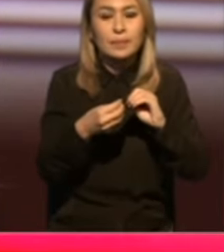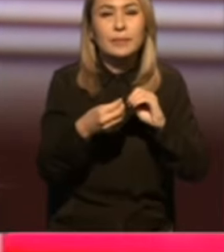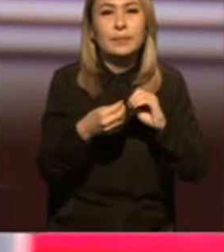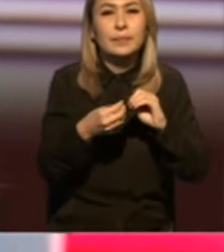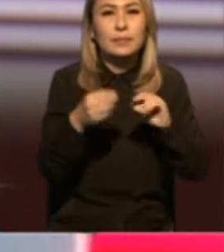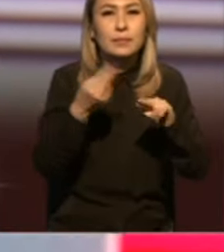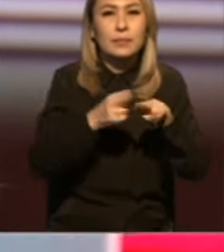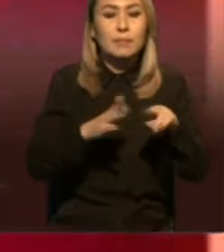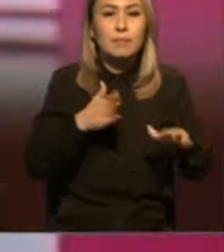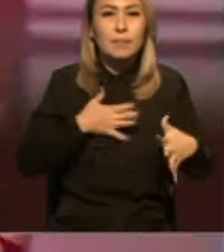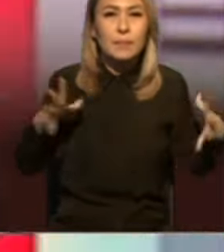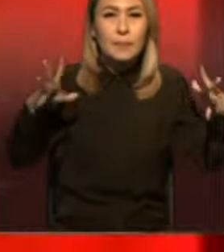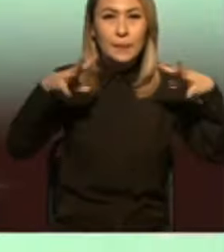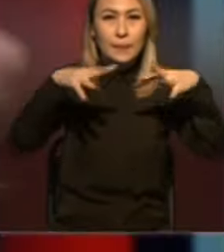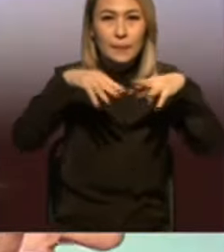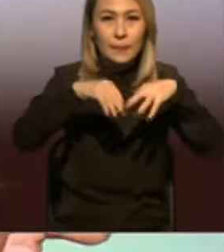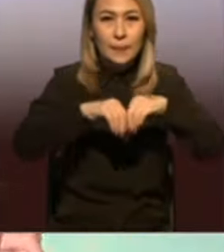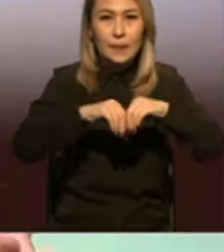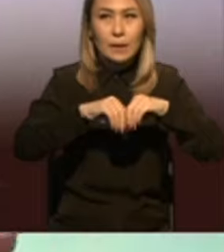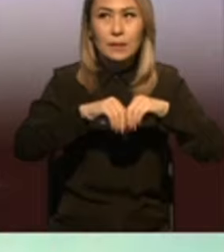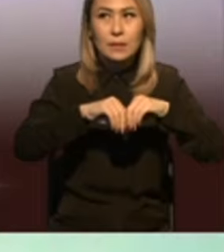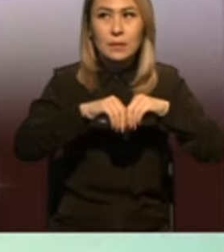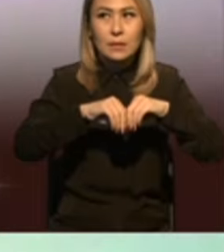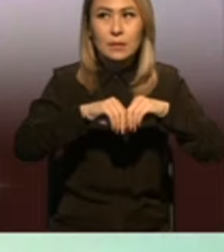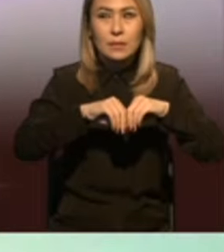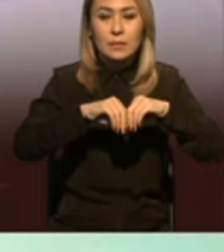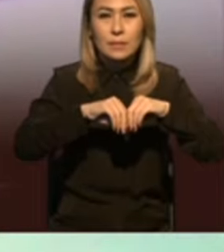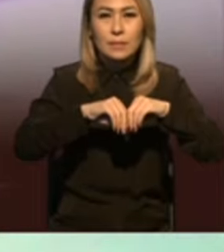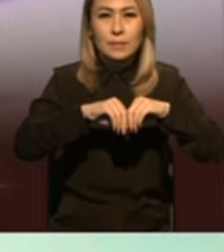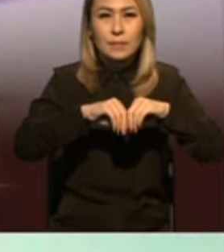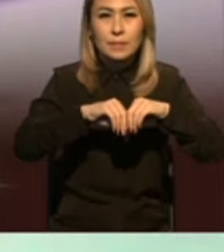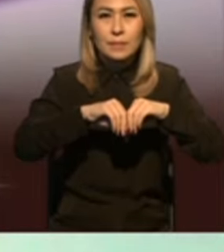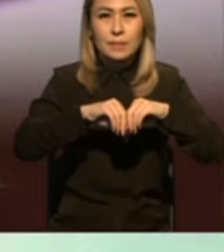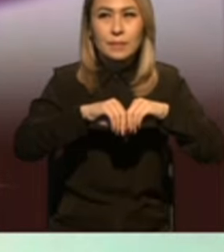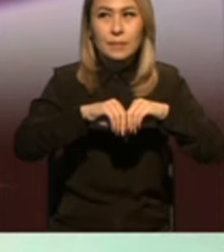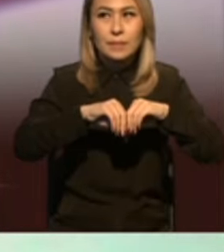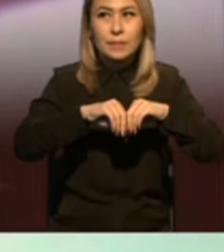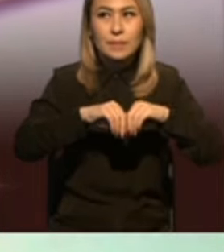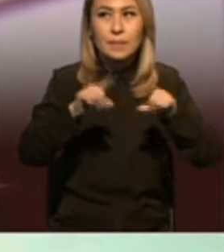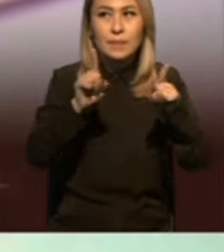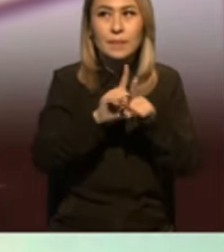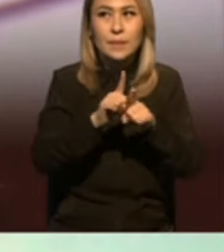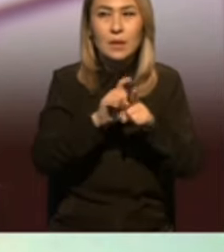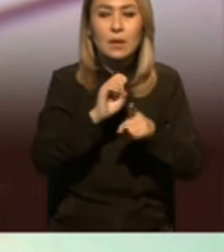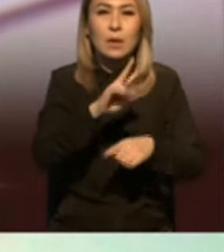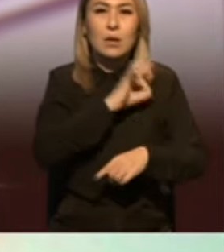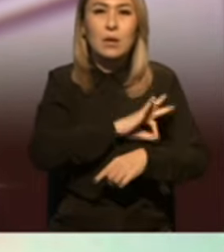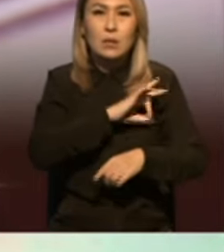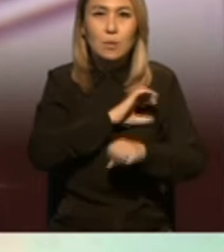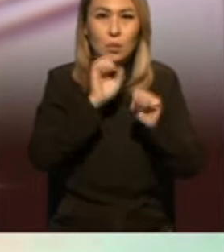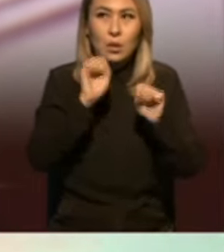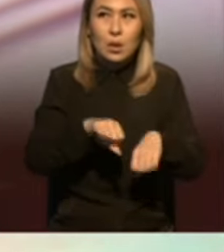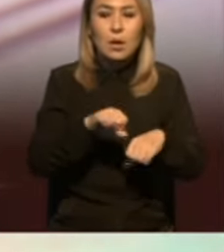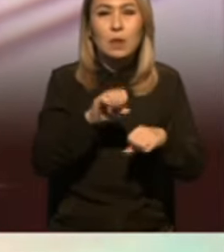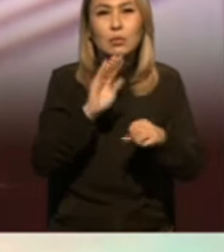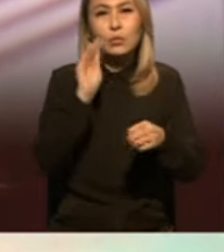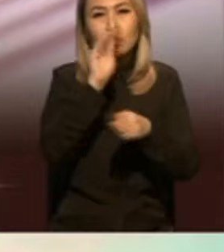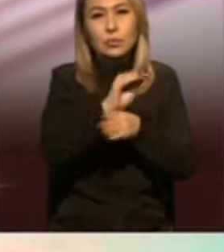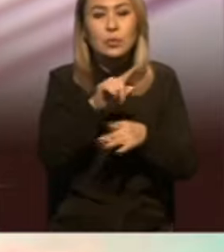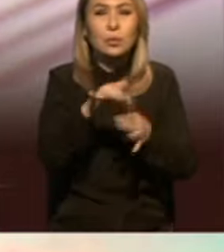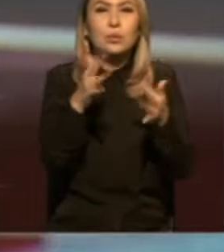осыларды бізді біріктіретін бірден бір құрал ретінде арқасында бәлкім тіліміз ұсақ бітетін шығар. Бір құрал ретінде қолдануға болады, ал артынша ол